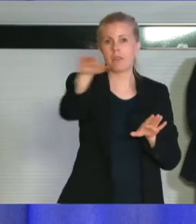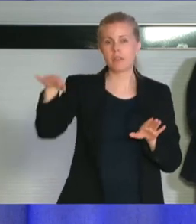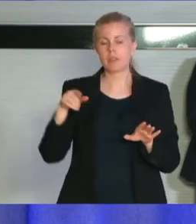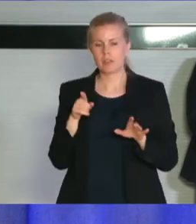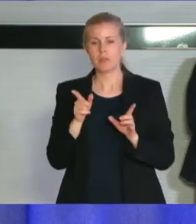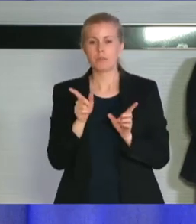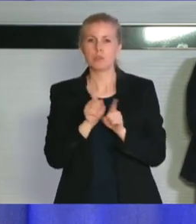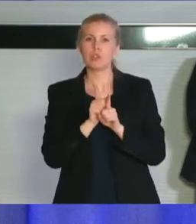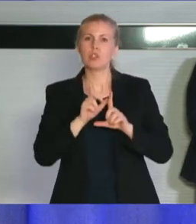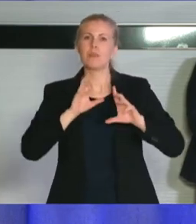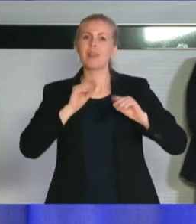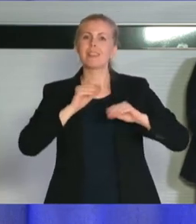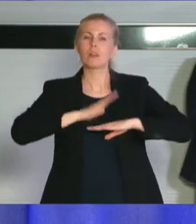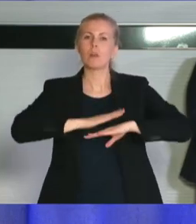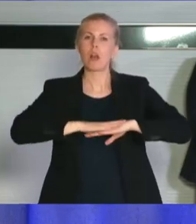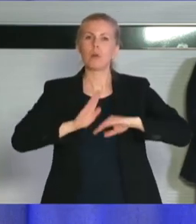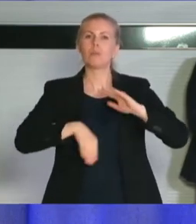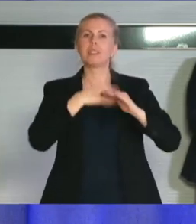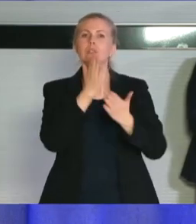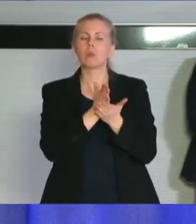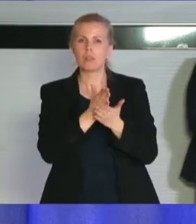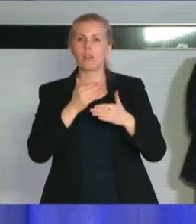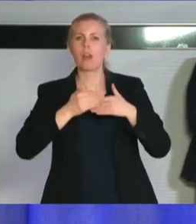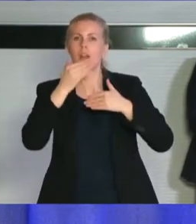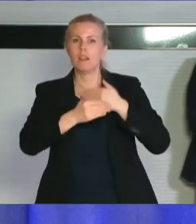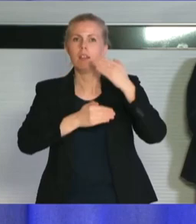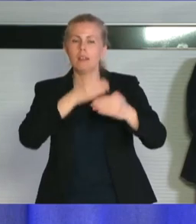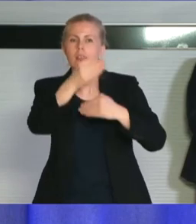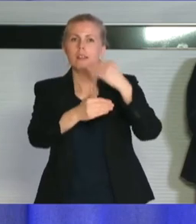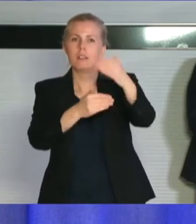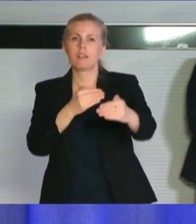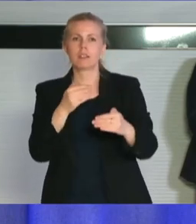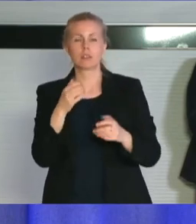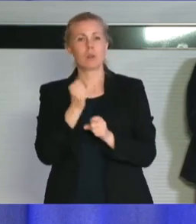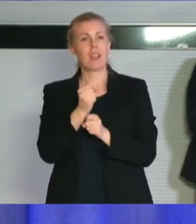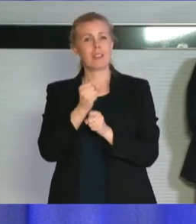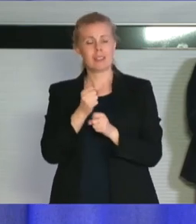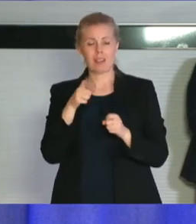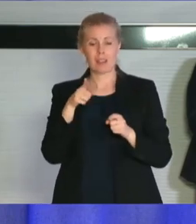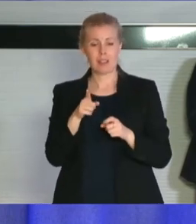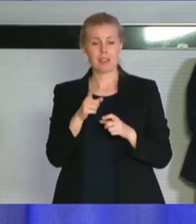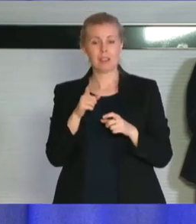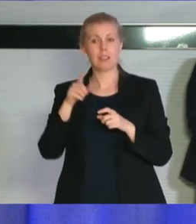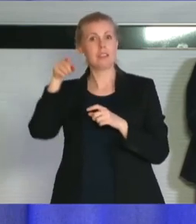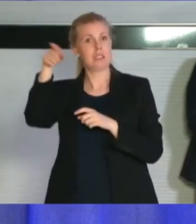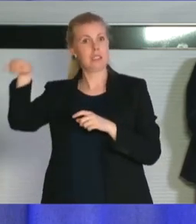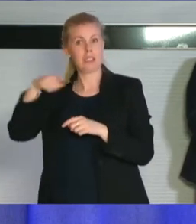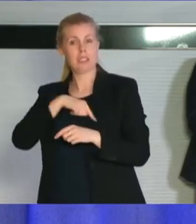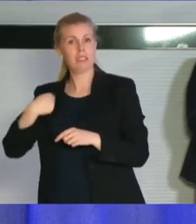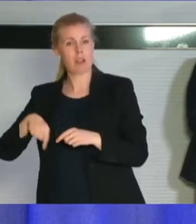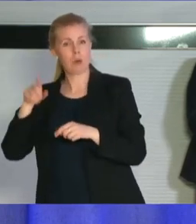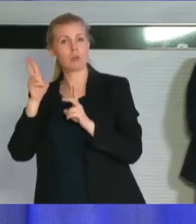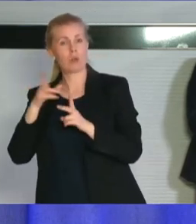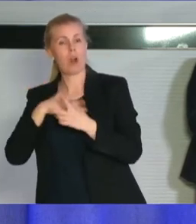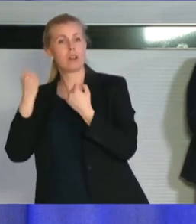grunner for beslutninger etterhvert, fordi vi kan mer. Sånn at det egentlig foregår, det er ikke bare en dugnad sånn som det går her i Norge, men det foregår en dugnad